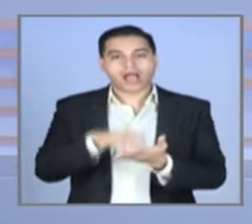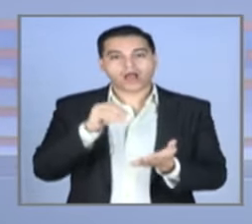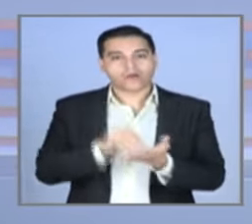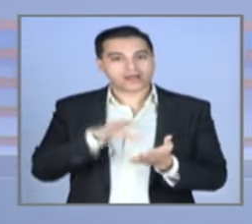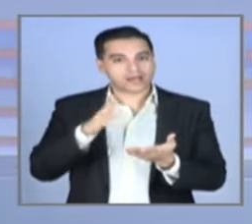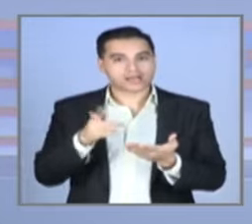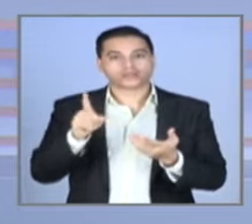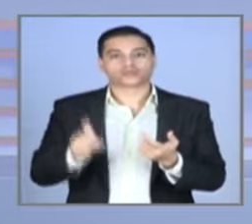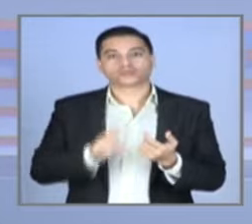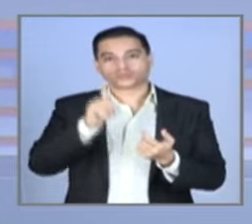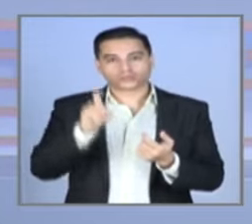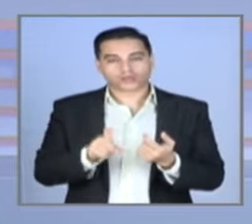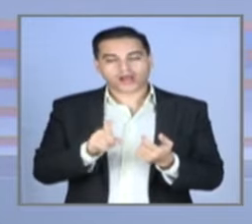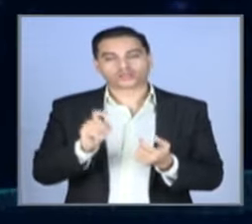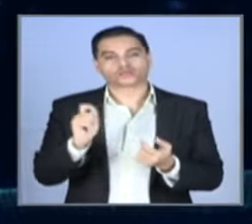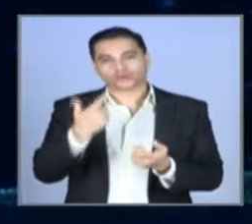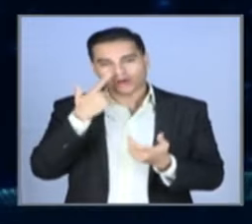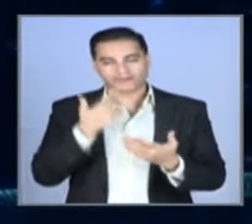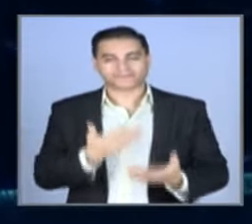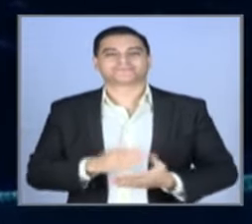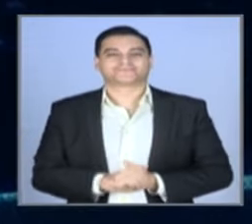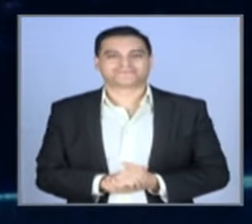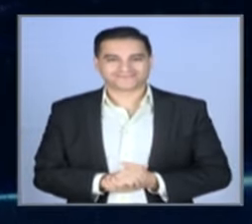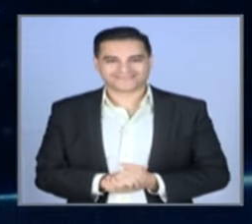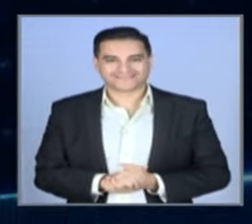حاجة هنبتدي بيها هي سؤال السرعة.